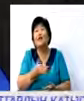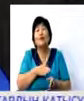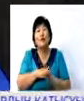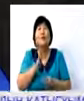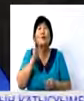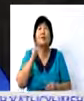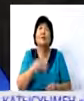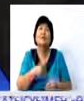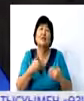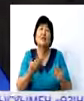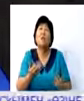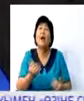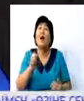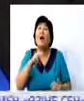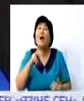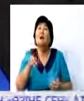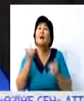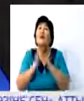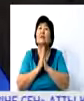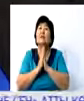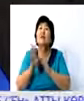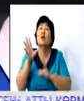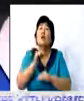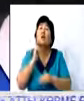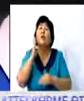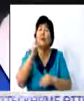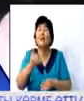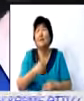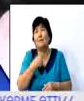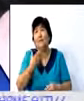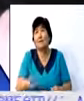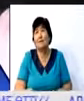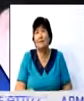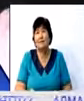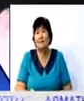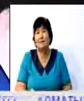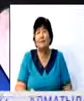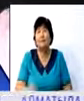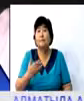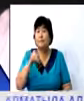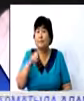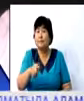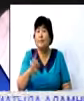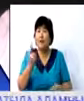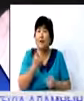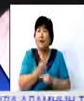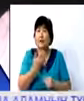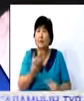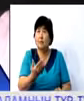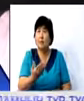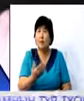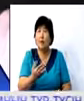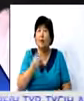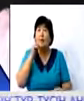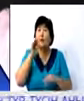берсін дегім келеді. Аллаға сенсе бәрі де болады дегім келеді. Ол кісіге неге тоқталдық? Өйткені біріншіден бұл кісі жаңағы